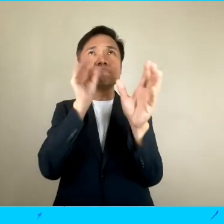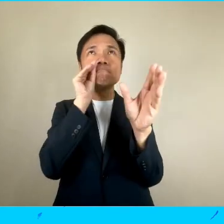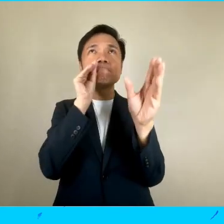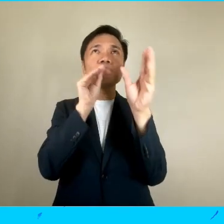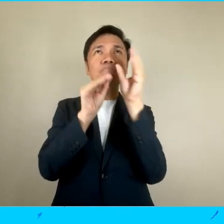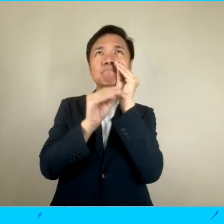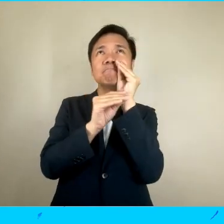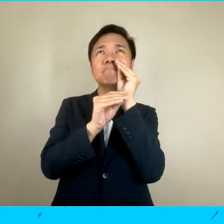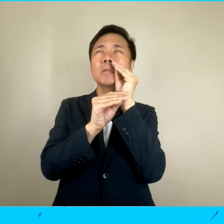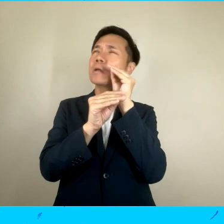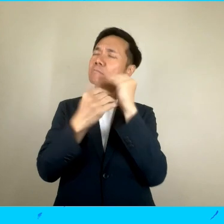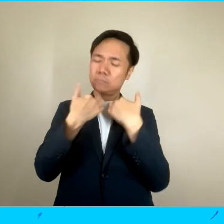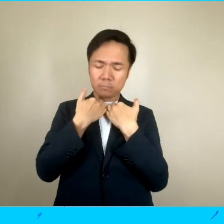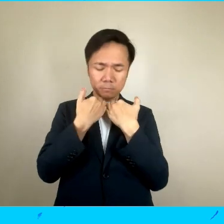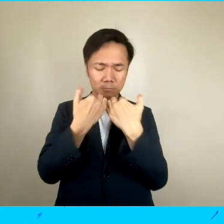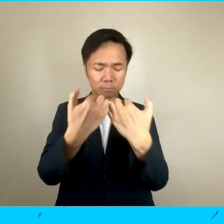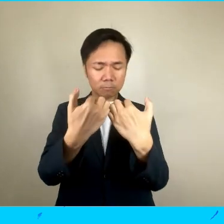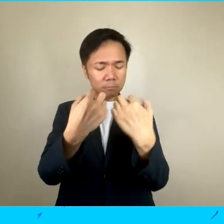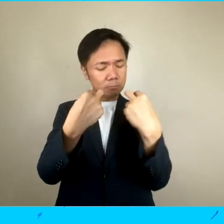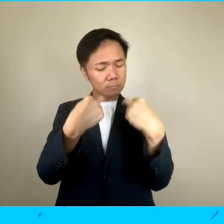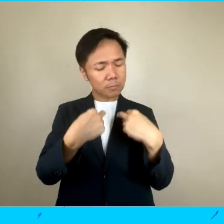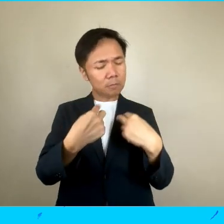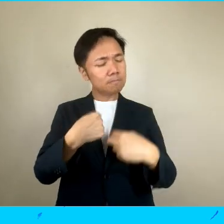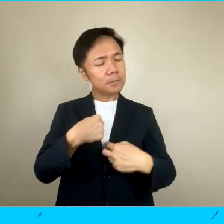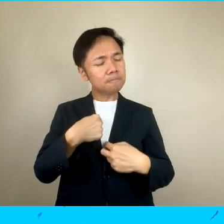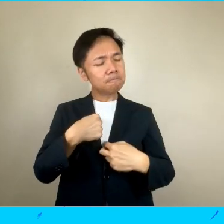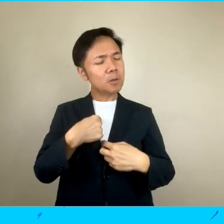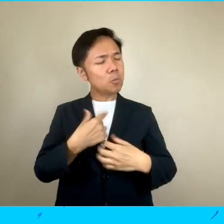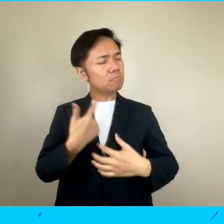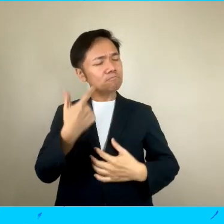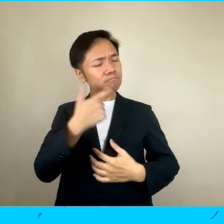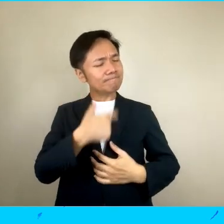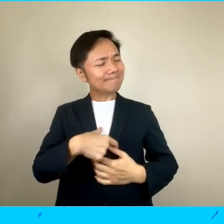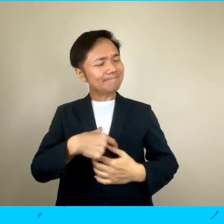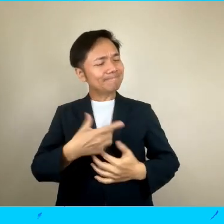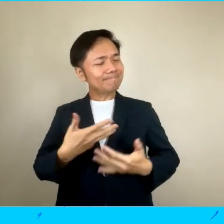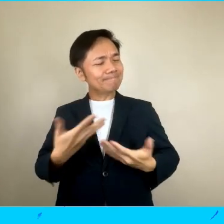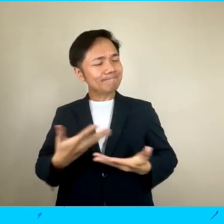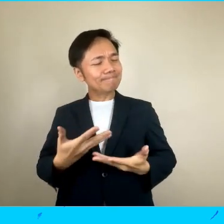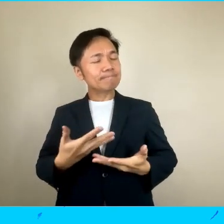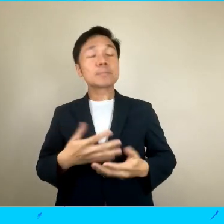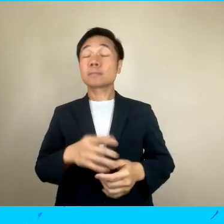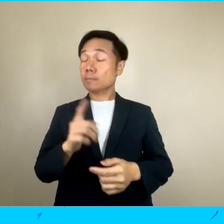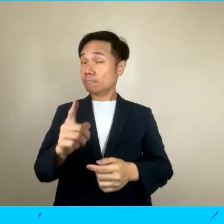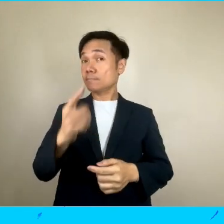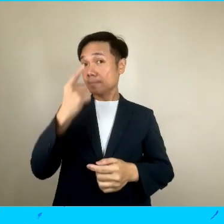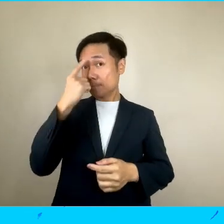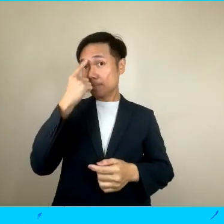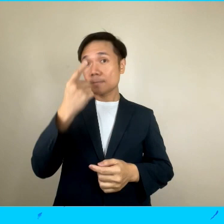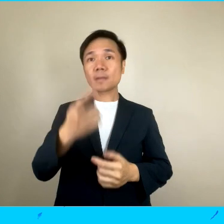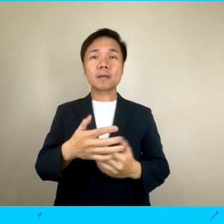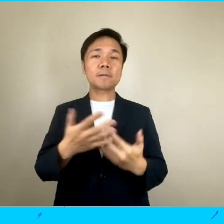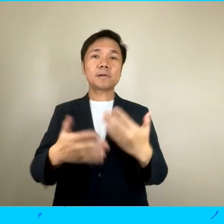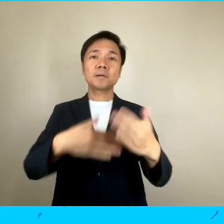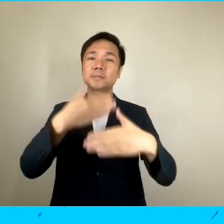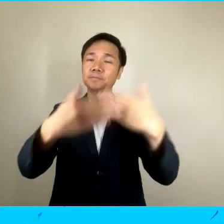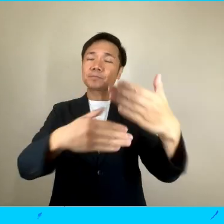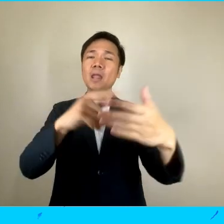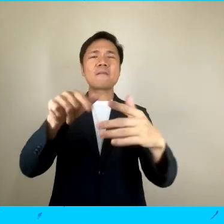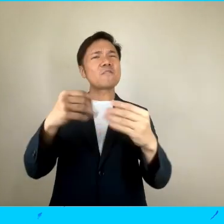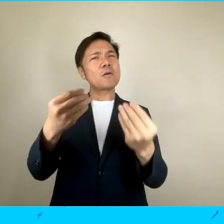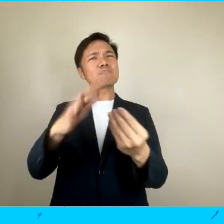toujours, aussi, c'est une période où on apprend beaucoup. On veut savoir ce que l'on veut être en tant qu'adulte. Ça change la